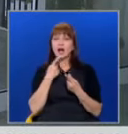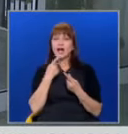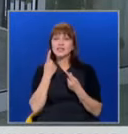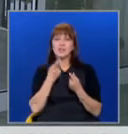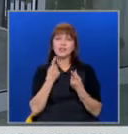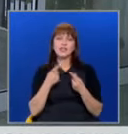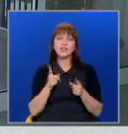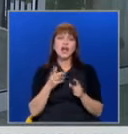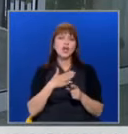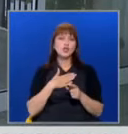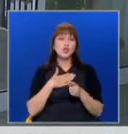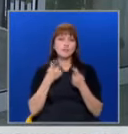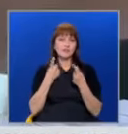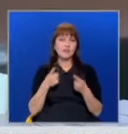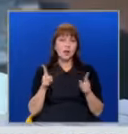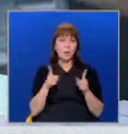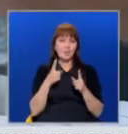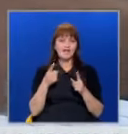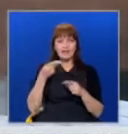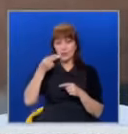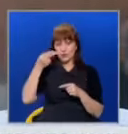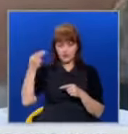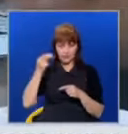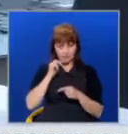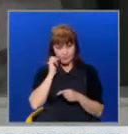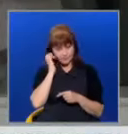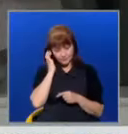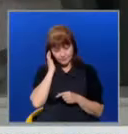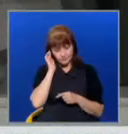най-голямото предприятие в Югозападна България. Беше почнали след